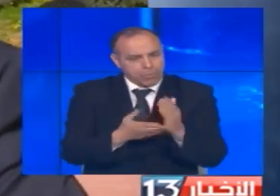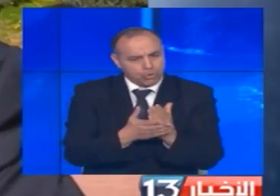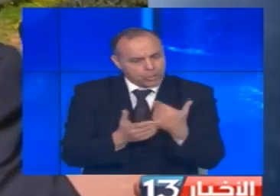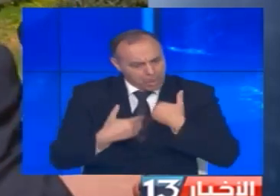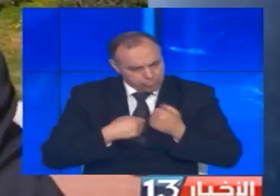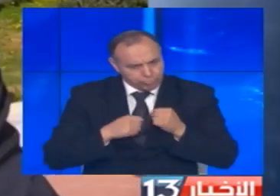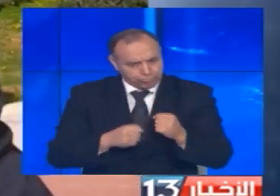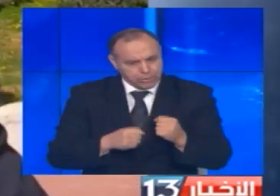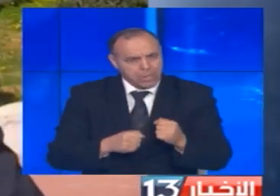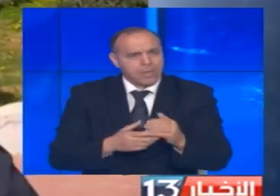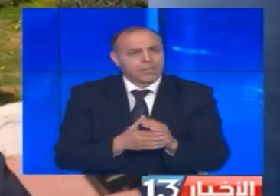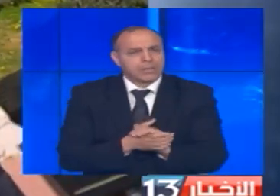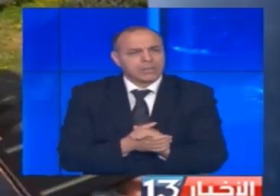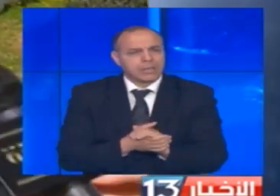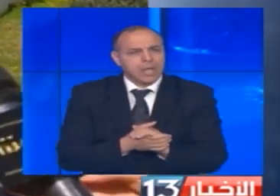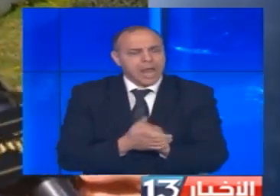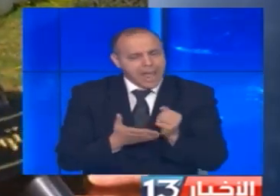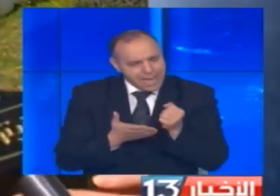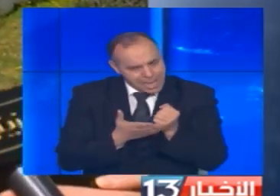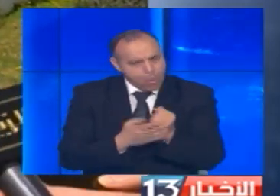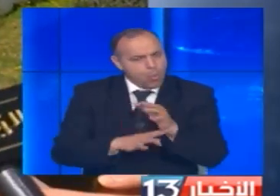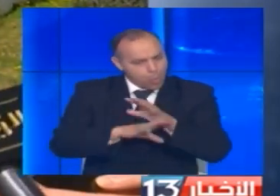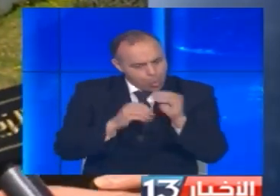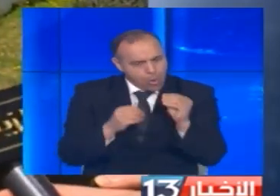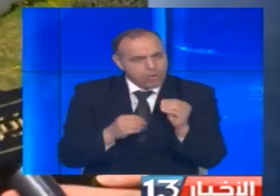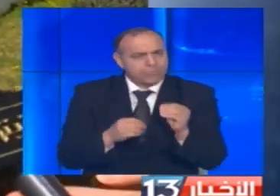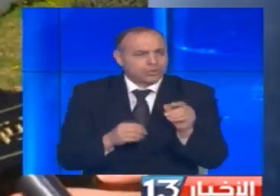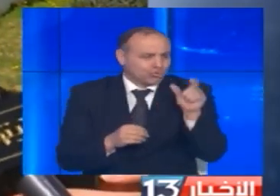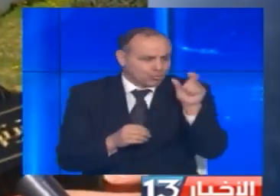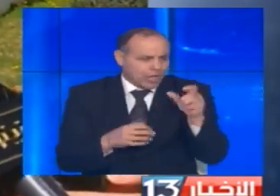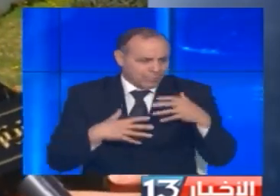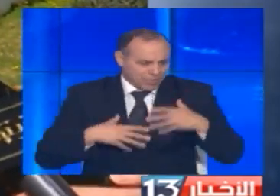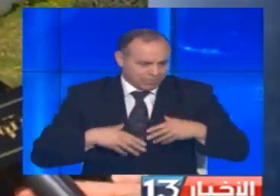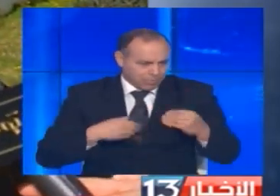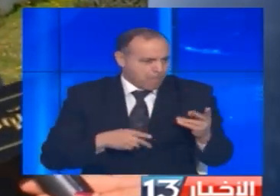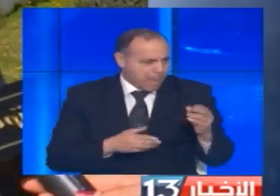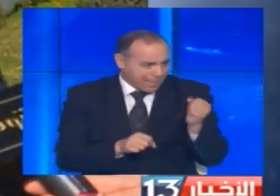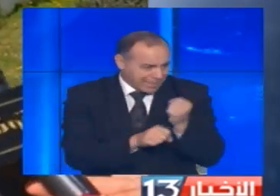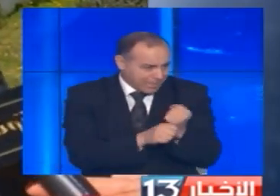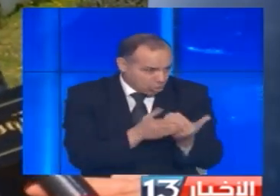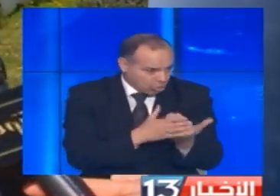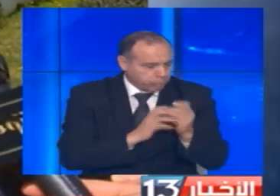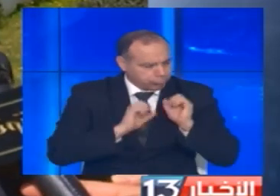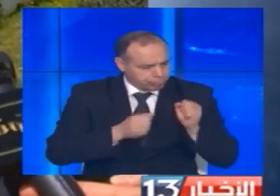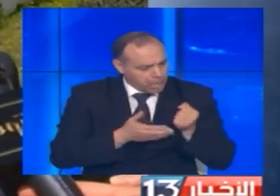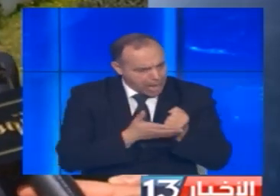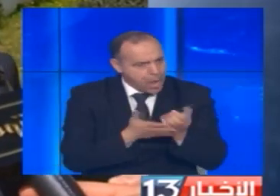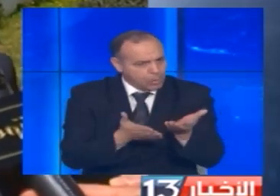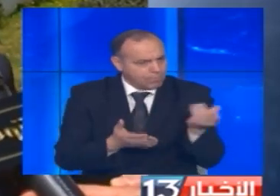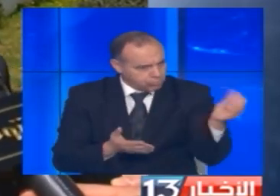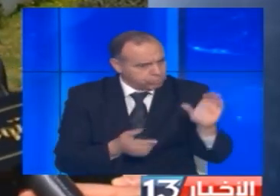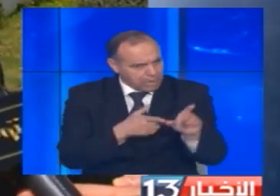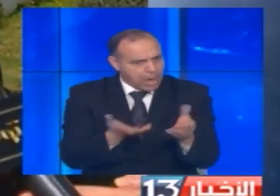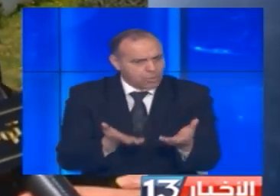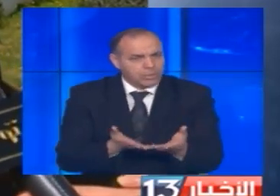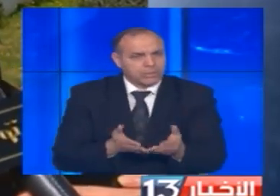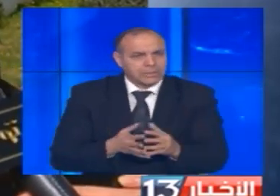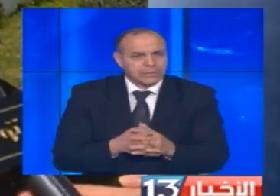وبعد الكرياسيون، يعني نعملوا احنا الكوتشينغ افون لا كرياسيون اي ابري لا كرياسيون دو لونتربريز. طبعا احنا ماناش باش نحاولوا